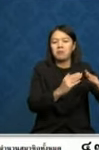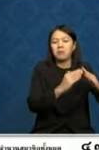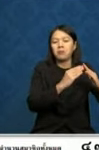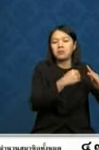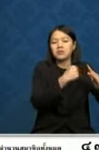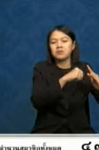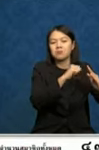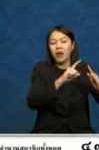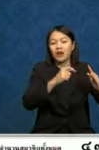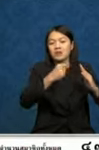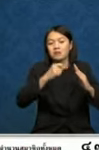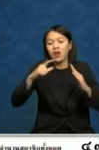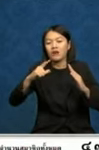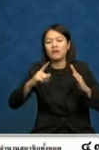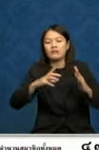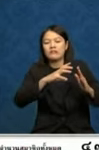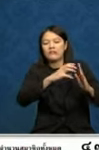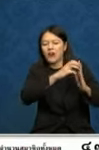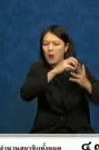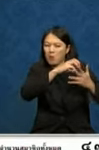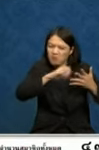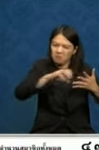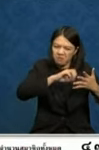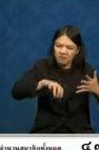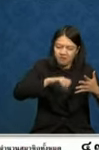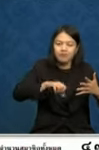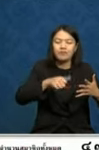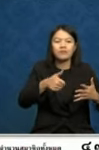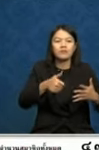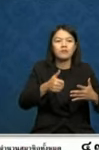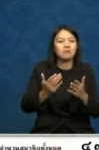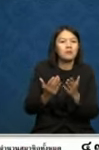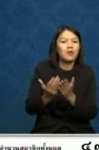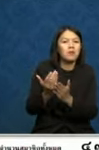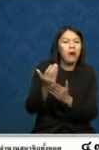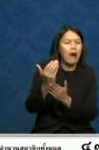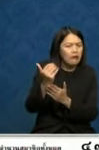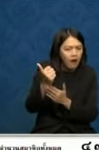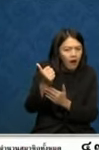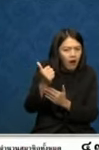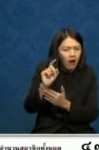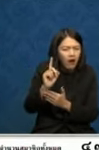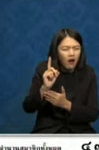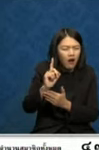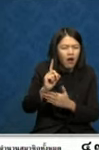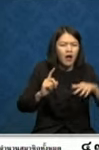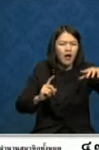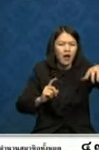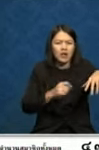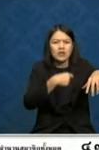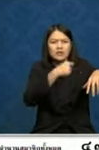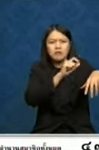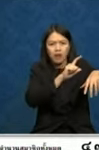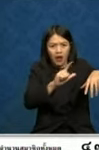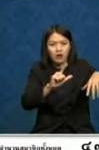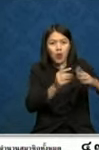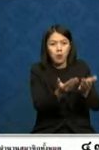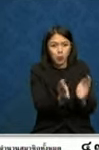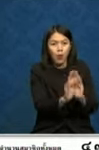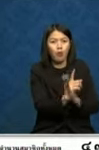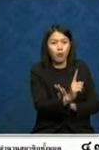ดีครับที่กรรมาธิการตัดงบต้นนี้ได้แต่ก็ไม่รู้นะครับว่าผ่านสำนักงบมาได้ไงบ้านพักหลังละ10ล้านสำหรับ1ครอบครั